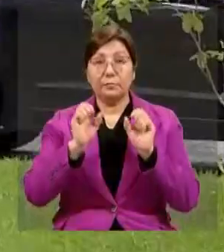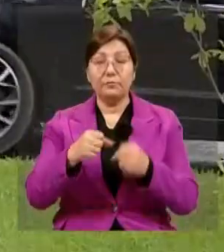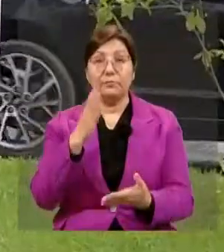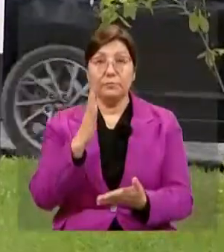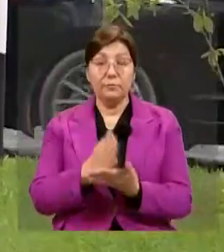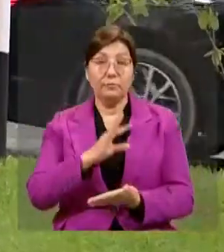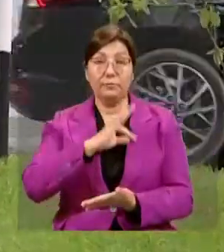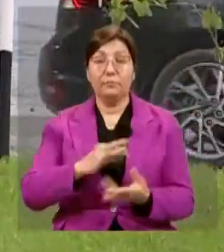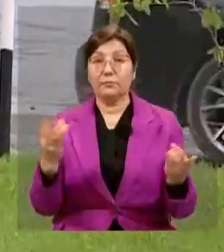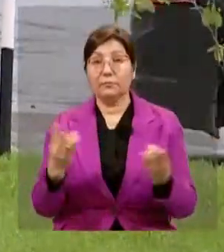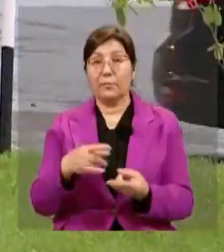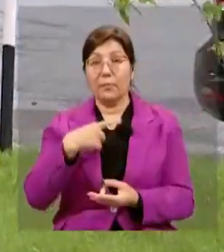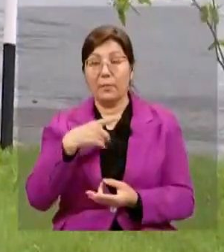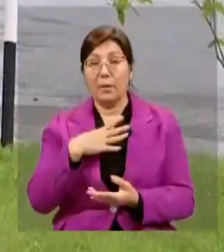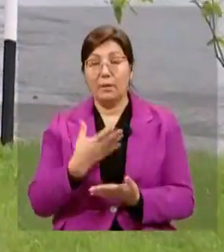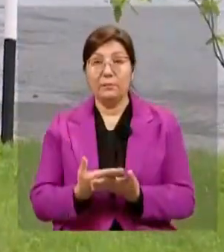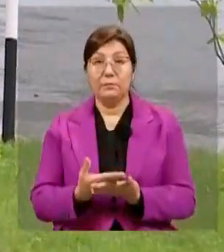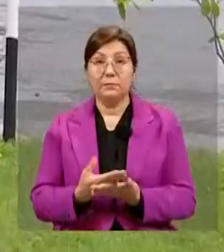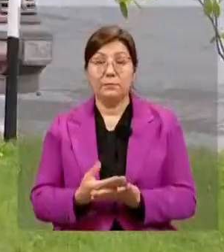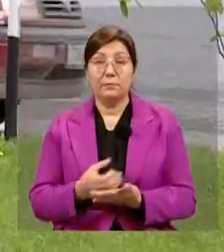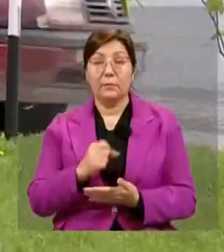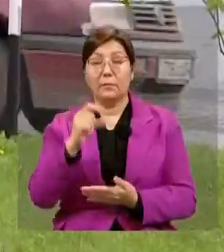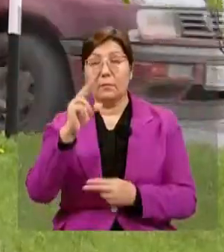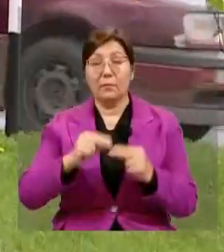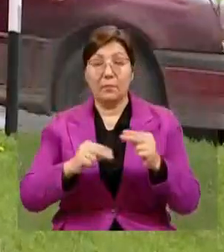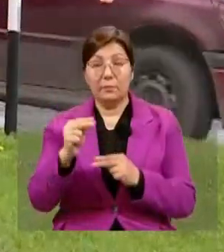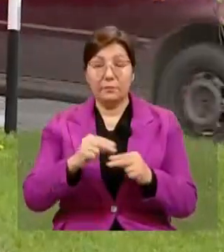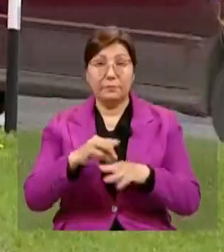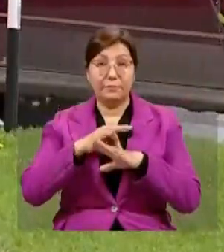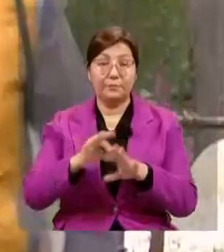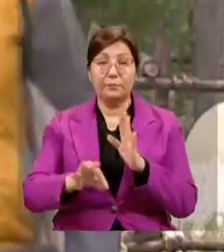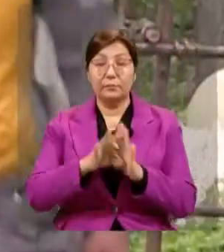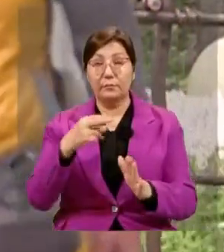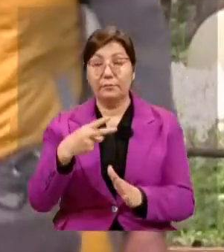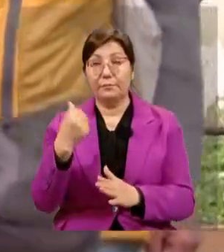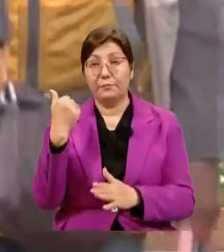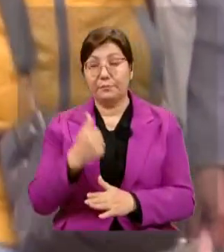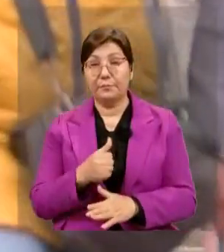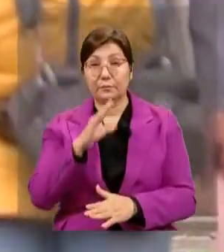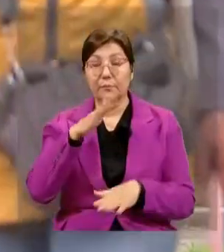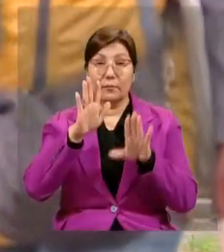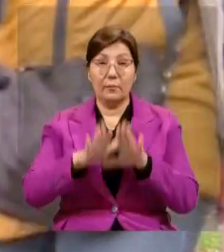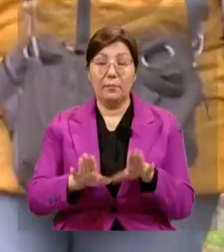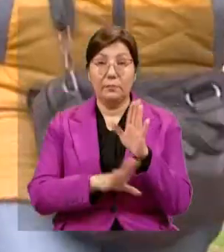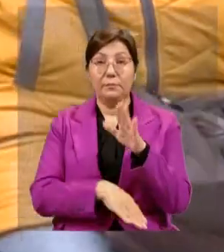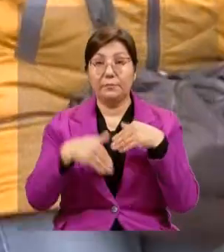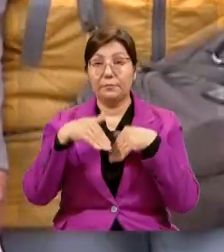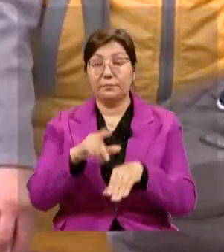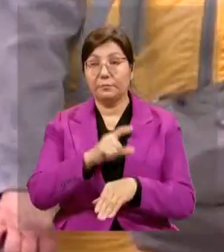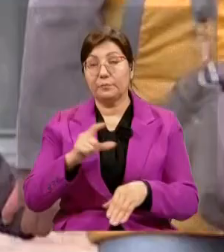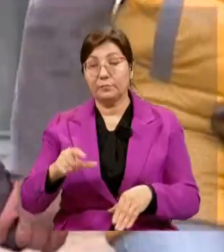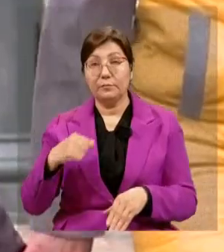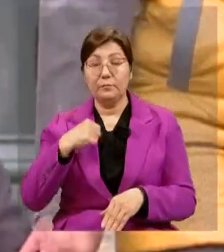кезде пайдалану керек дейді. Айта кетейік, аяқ салу жөнінде өткізетін референдумға 2 аптаға жуық уақыт қалды. Соңғы шешім